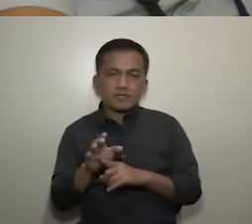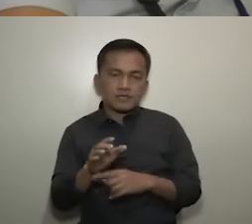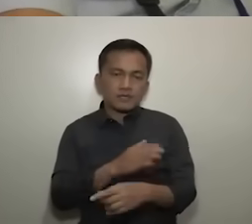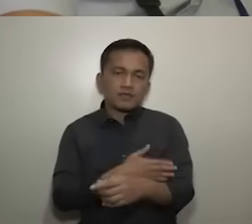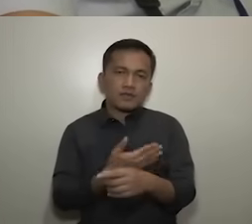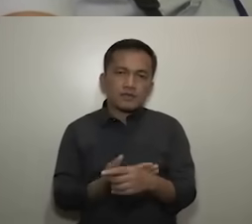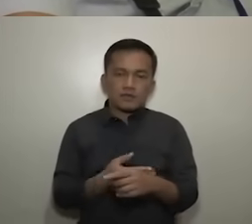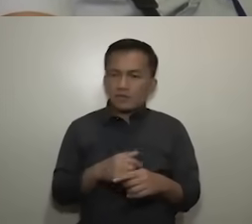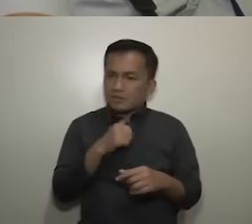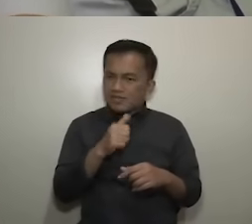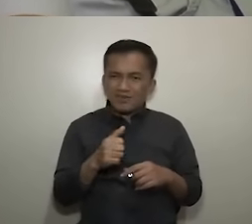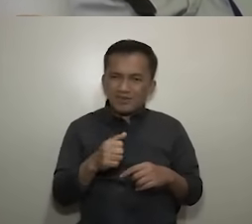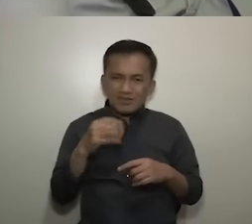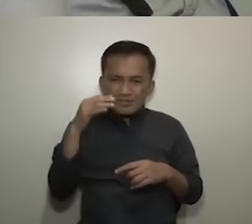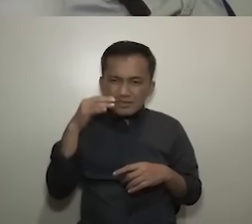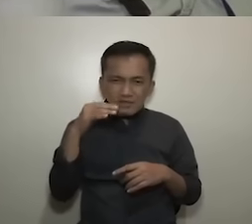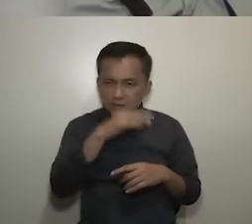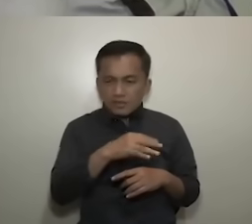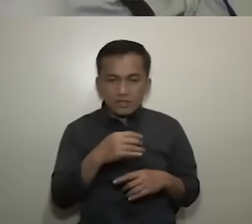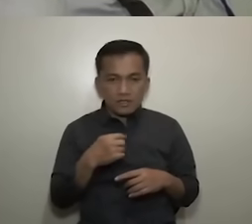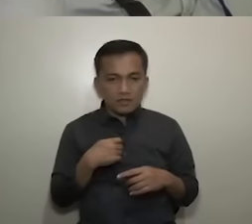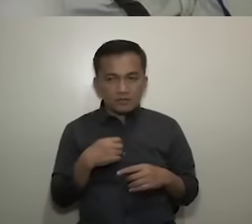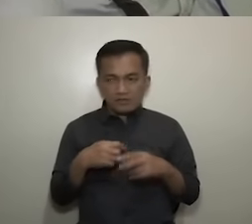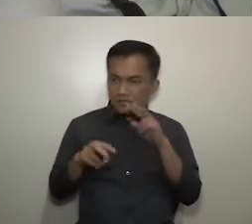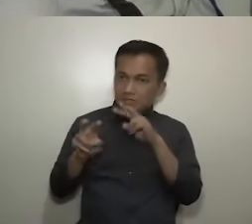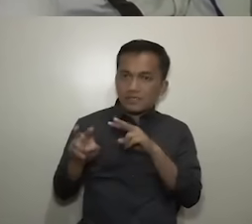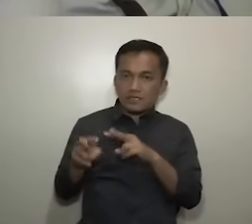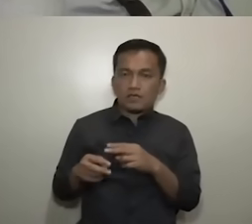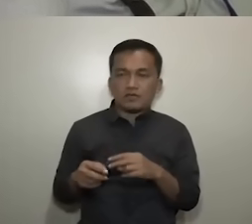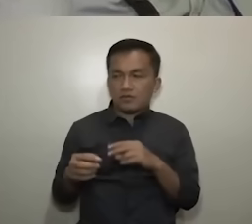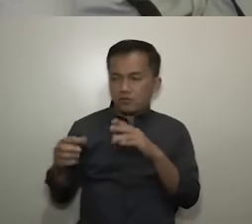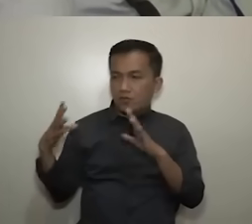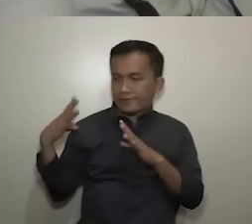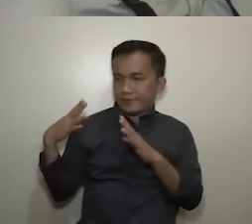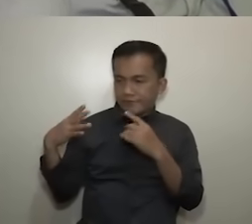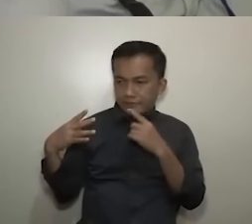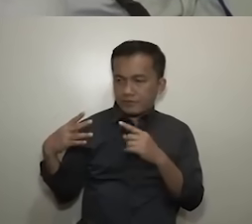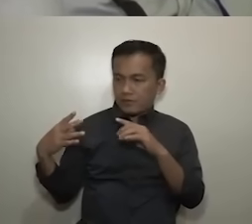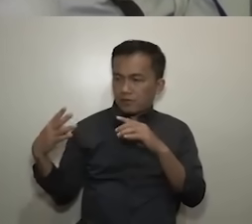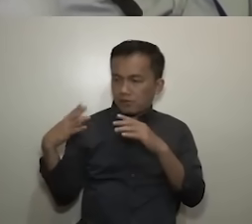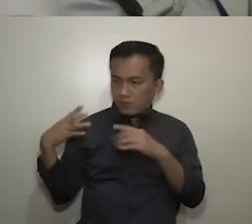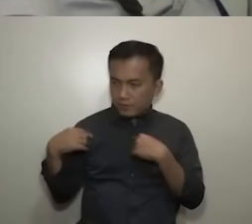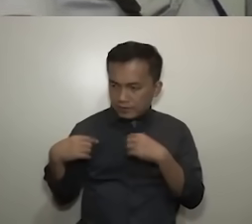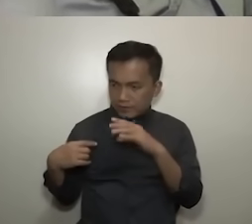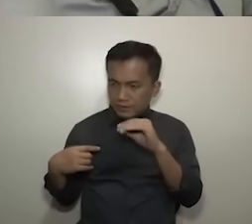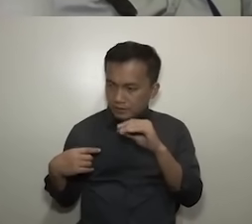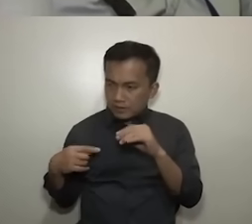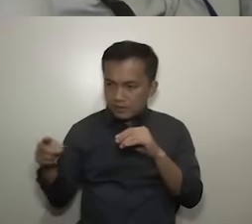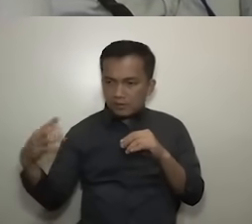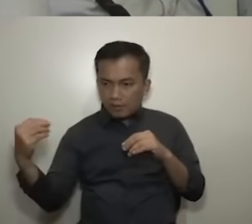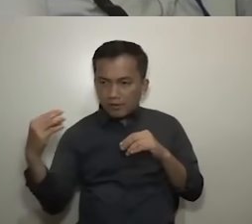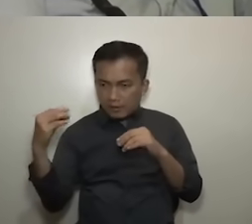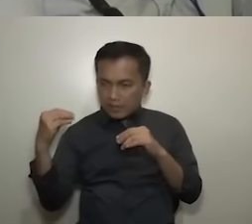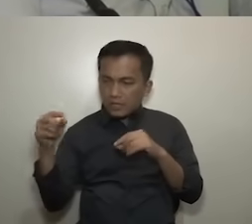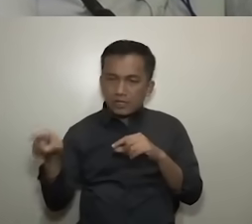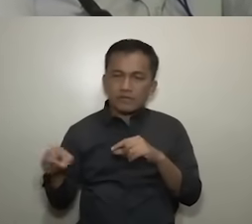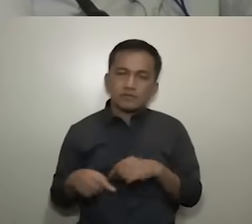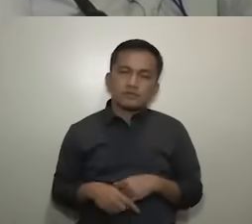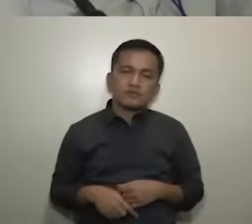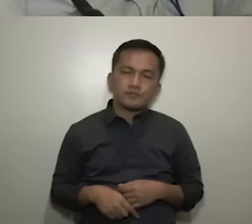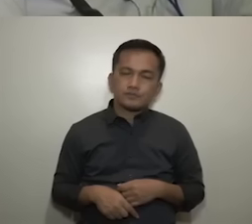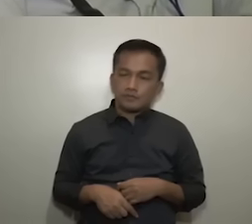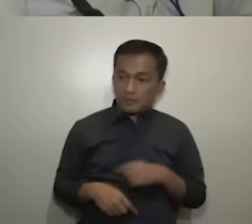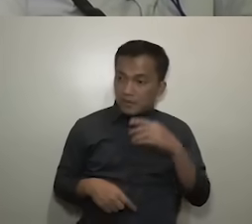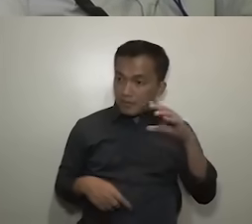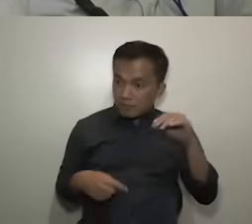nagloko dito. Gusto ko, hindi ka nagloko? Ikaw nga, may nakita nga kita eh, di ba? Wait lang, antayin mo ako magsalita. Oh. Kasi ikaw puro salita ka ng salita eh. Oh,